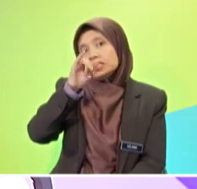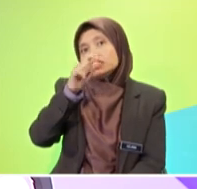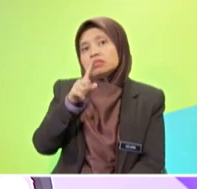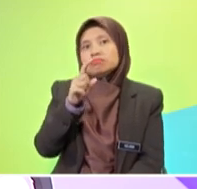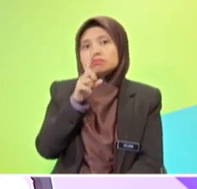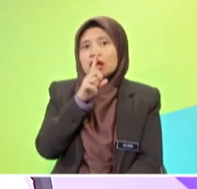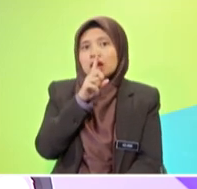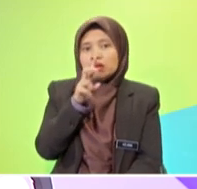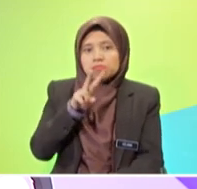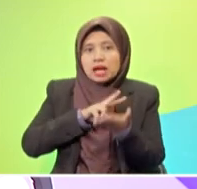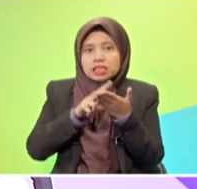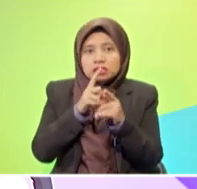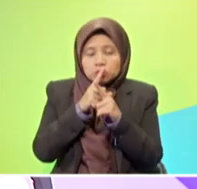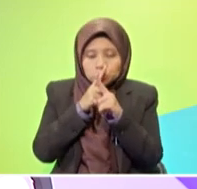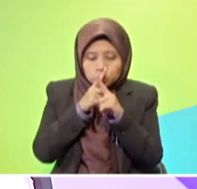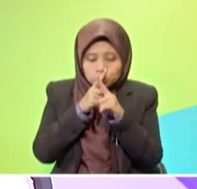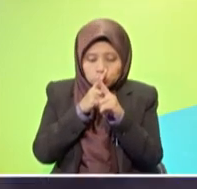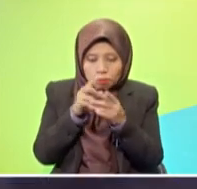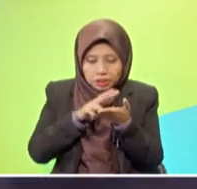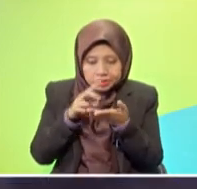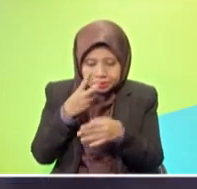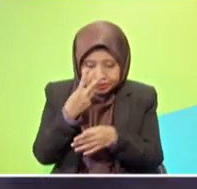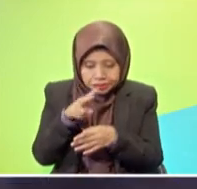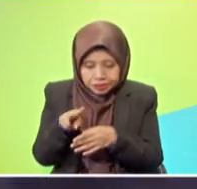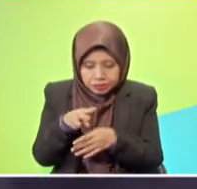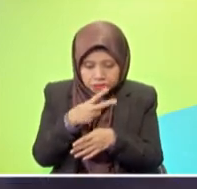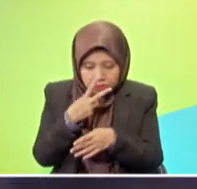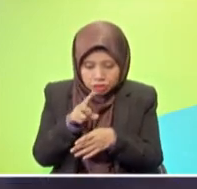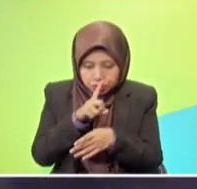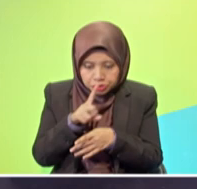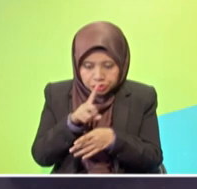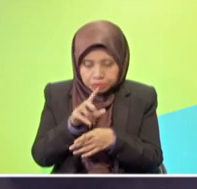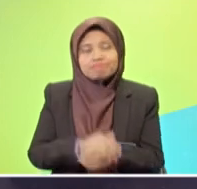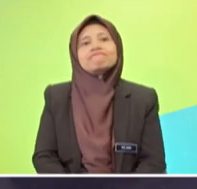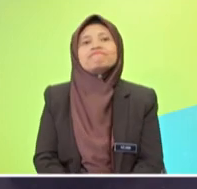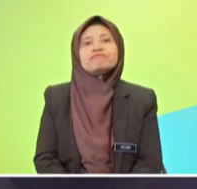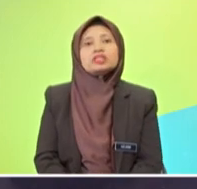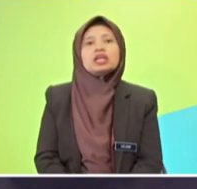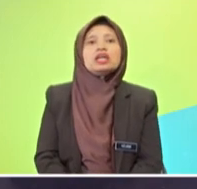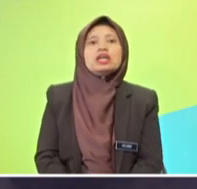dibaca secara senyap nih maksudnya